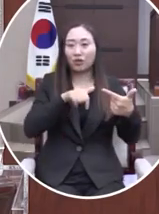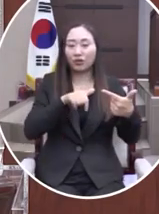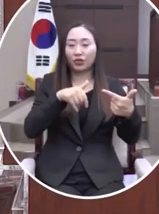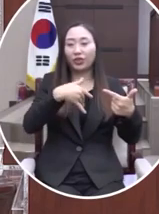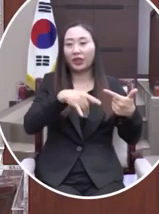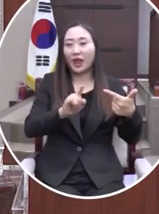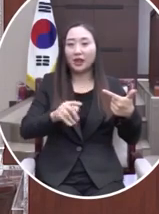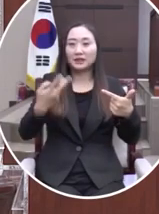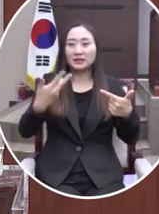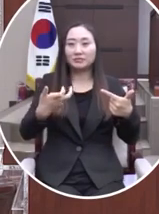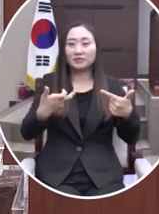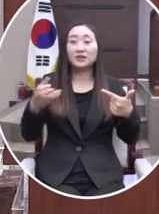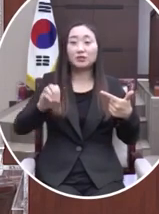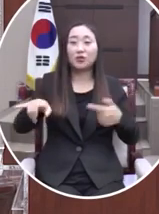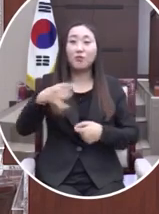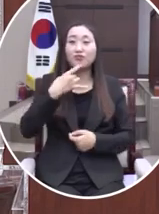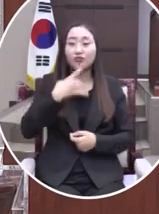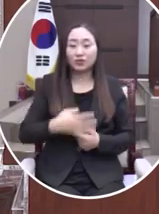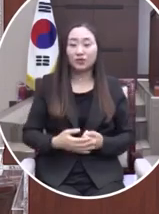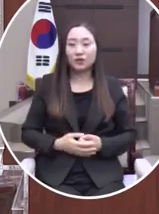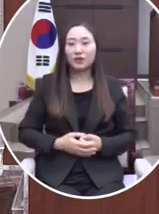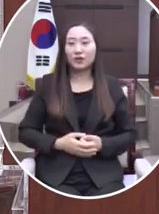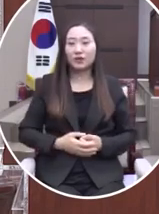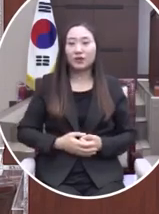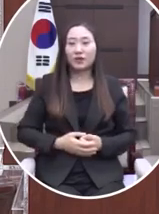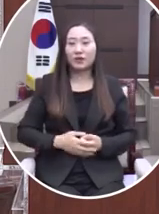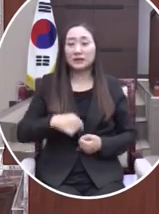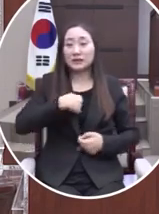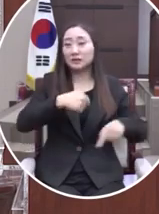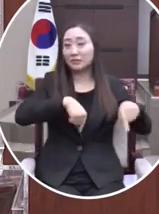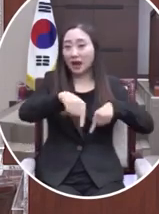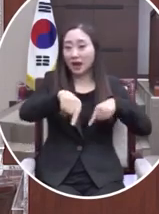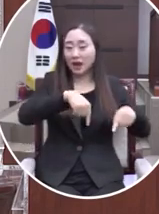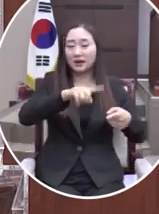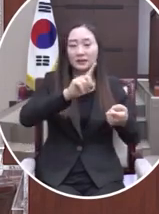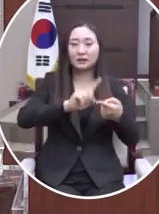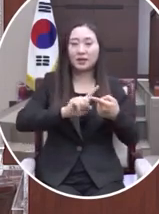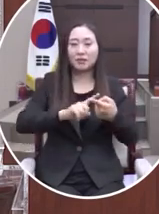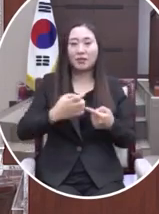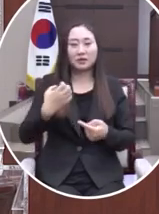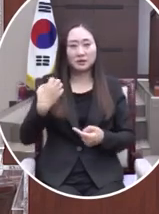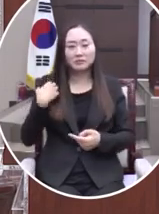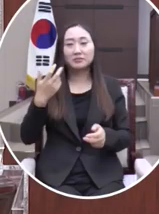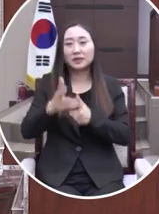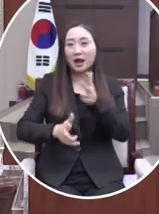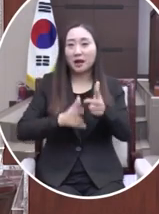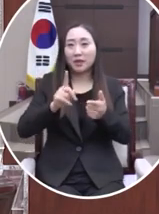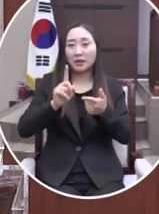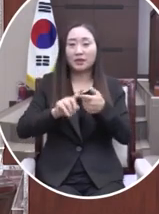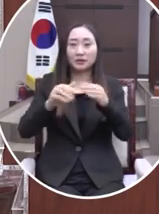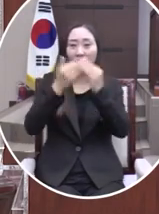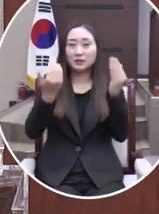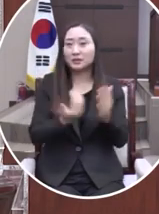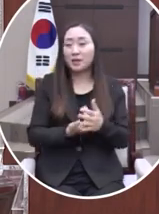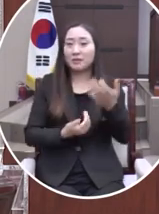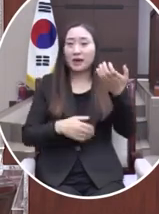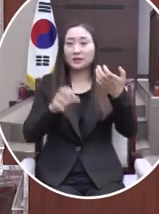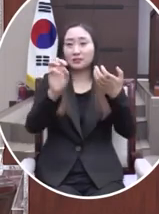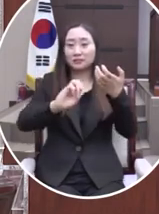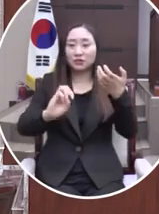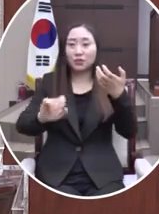17%를 차지했습니다. 이는 지방자치단체에서 통상적으로 수행해야 할 사업이 전체의